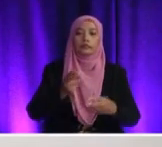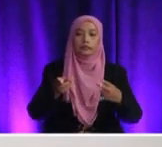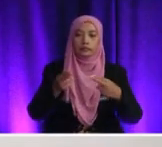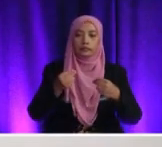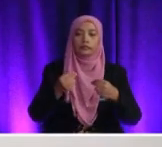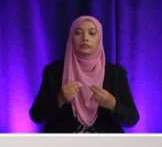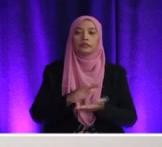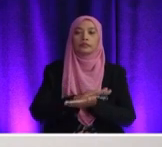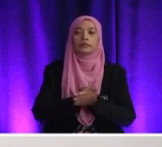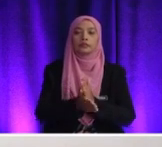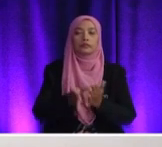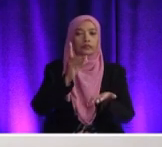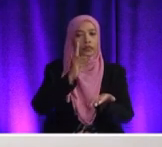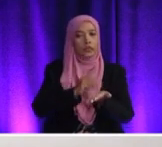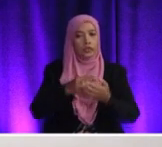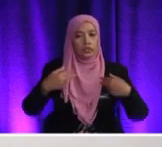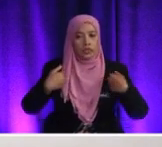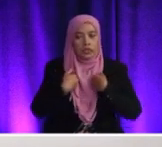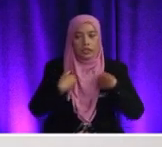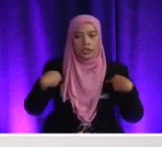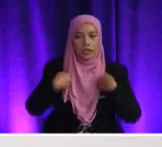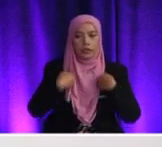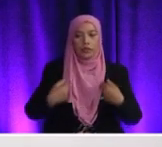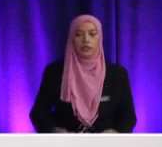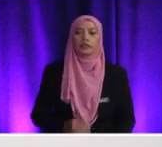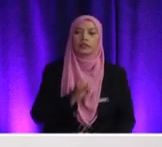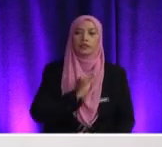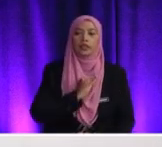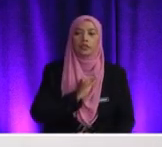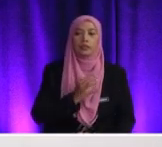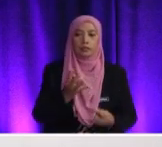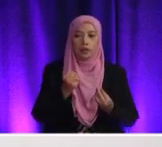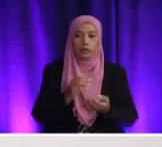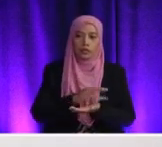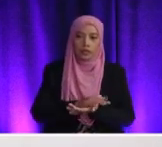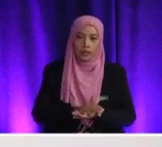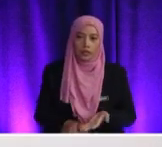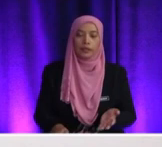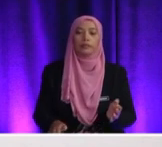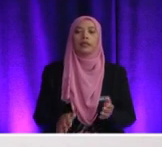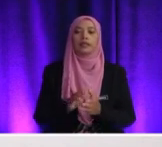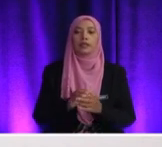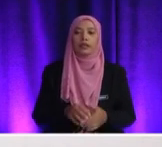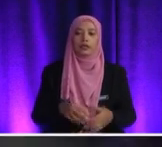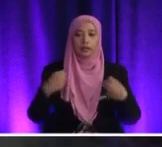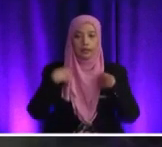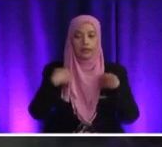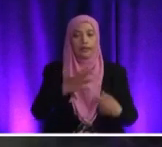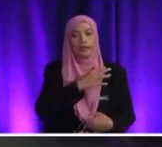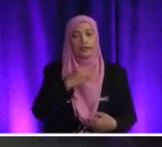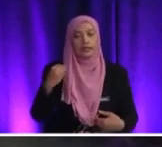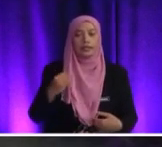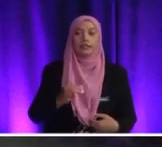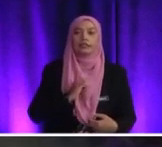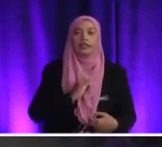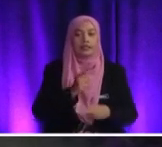Iwan Iwan dan sayur uh satu